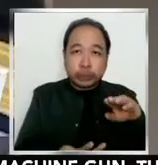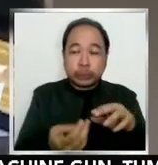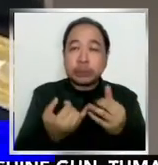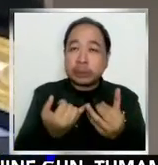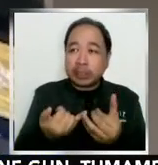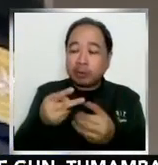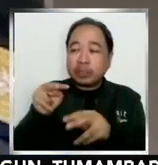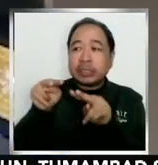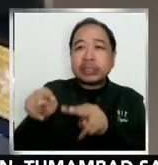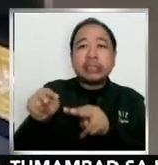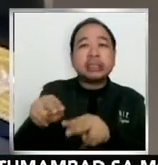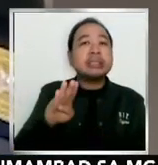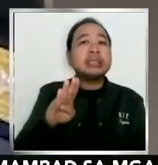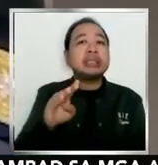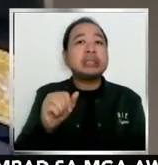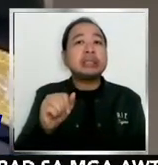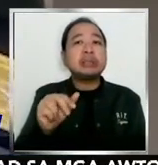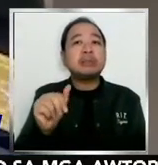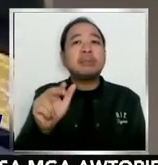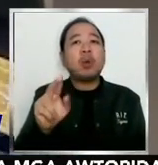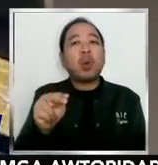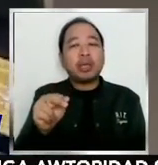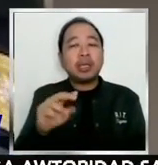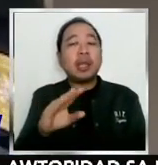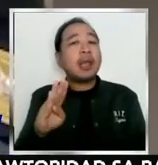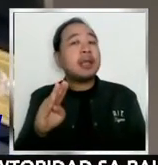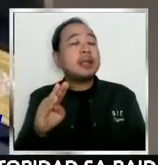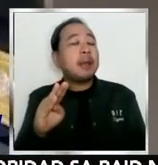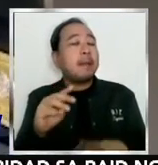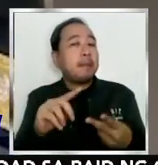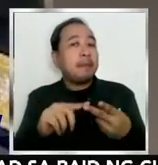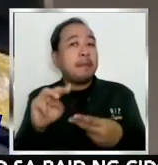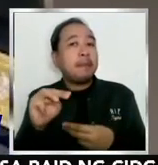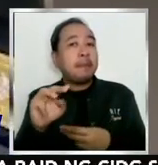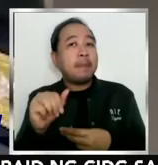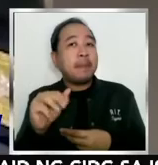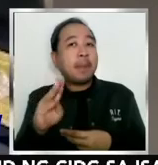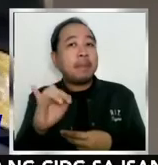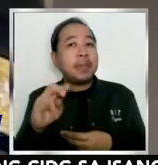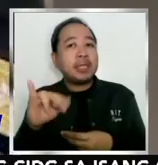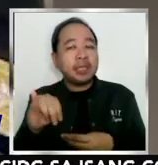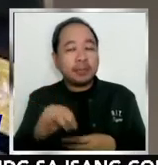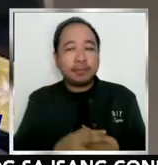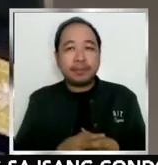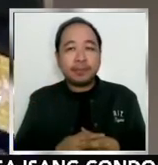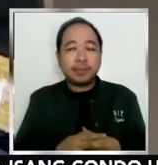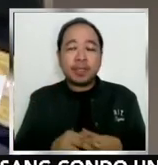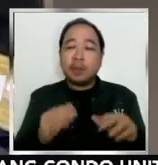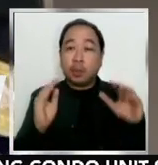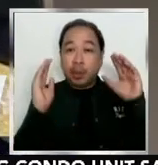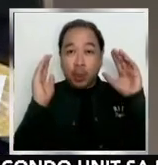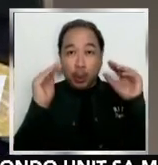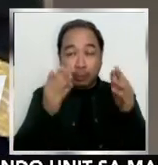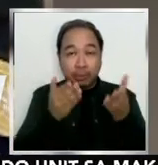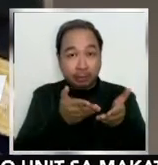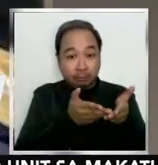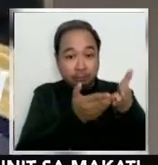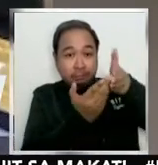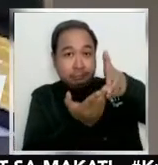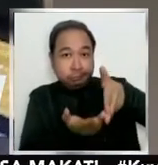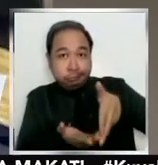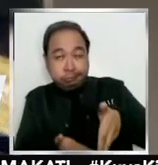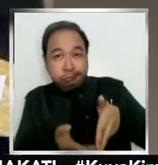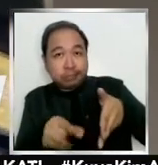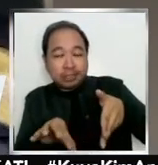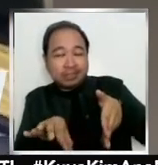hindi napapatch up yung butas ng barko at hindi natin nakokontrol, parang